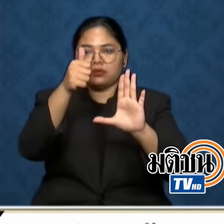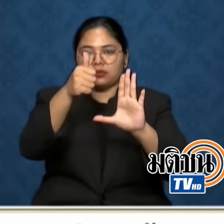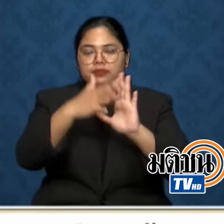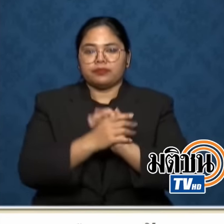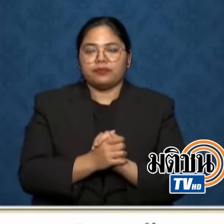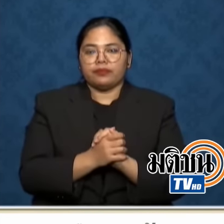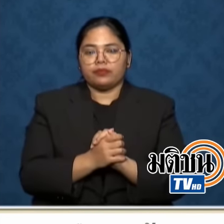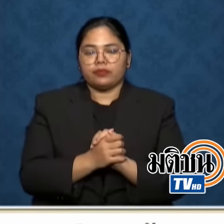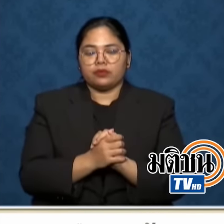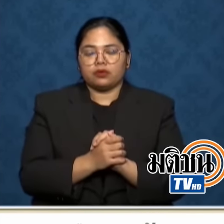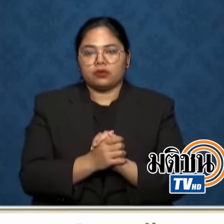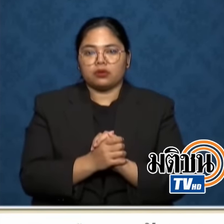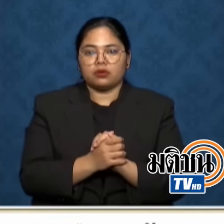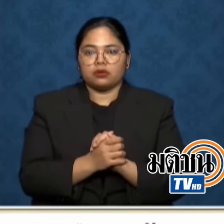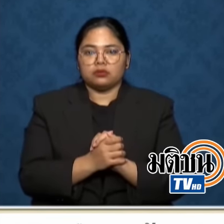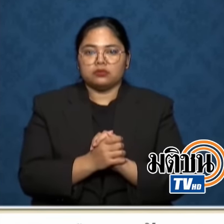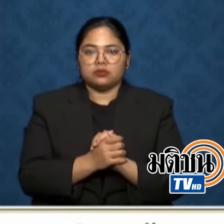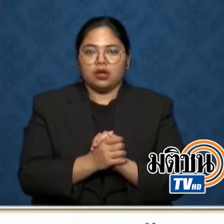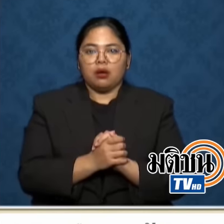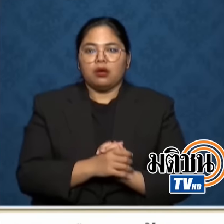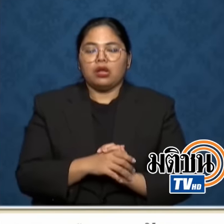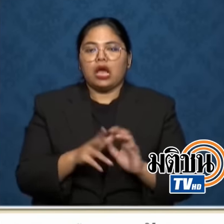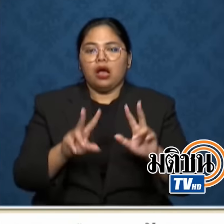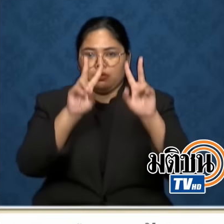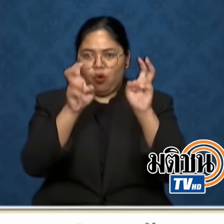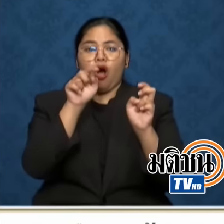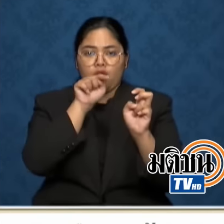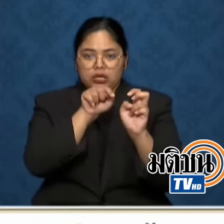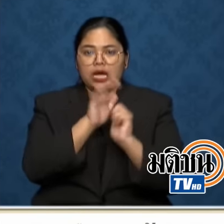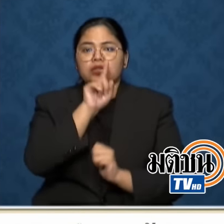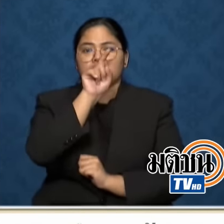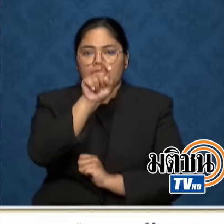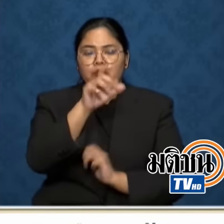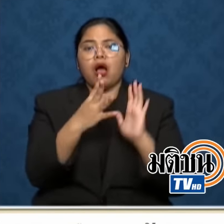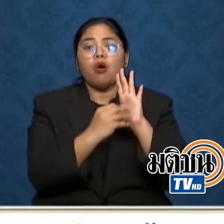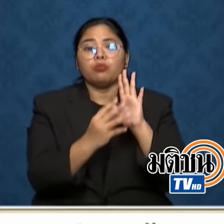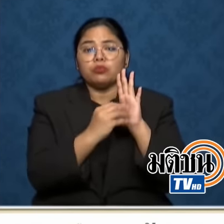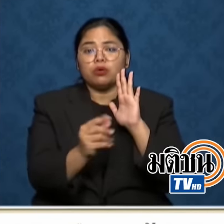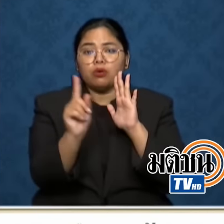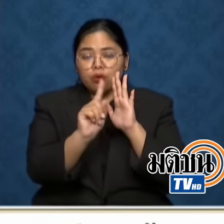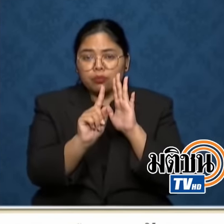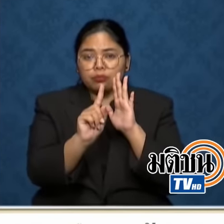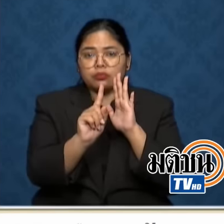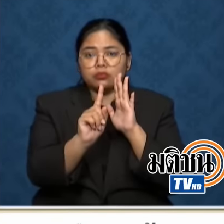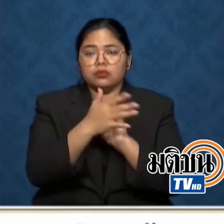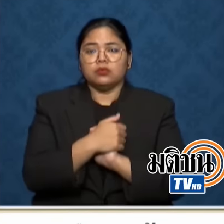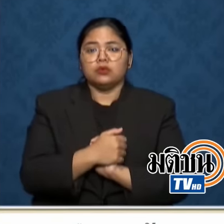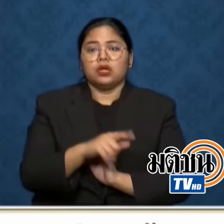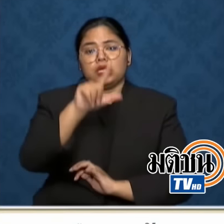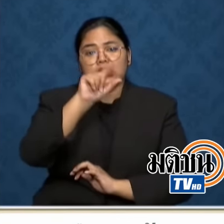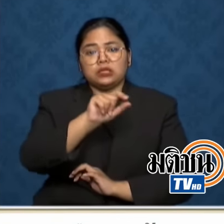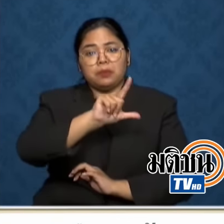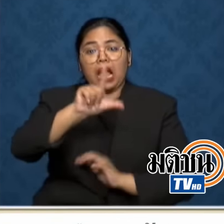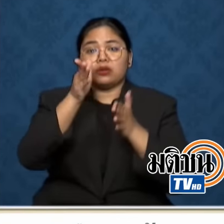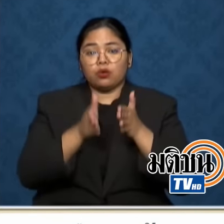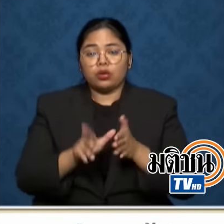องนี้ครับเป็นเรื่องที่ถามจริงๆครับว่านโยบายนี้เป็นการอบรม20ล้านคน20ล้านงาน